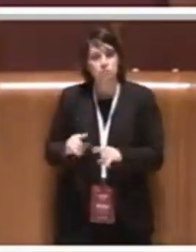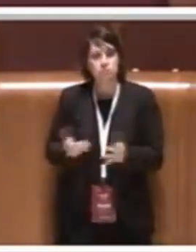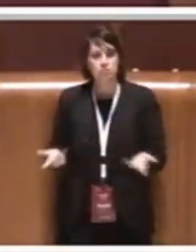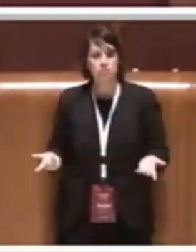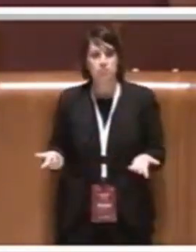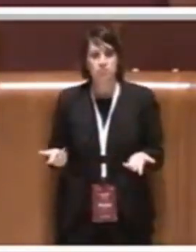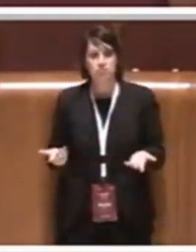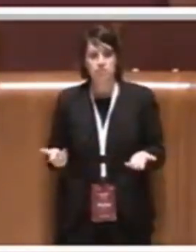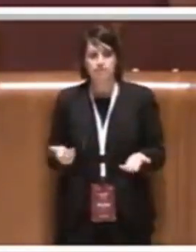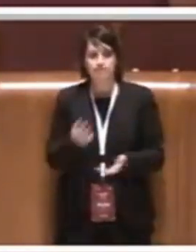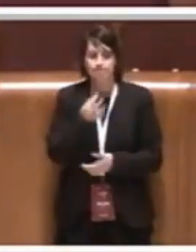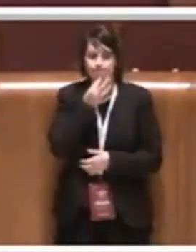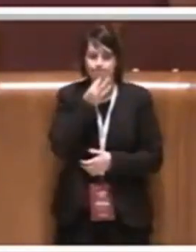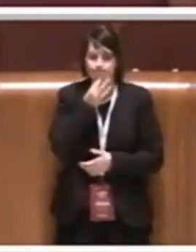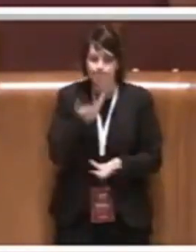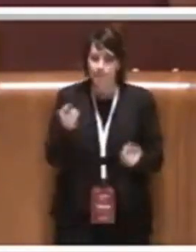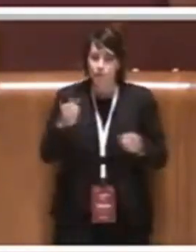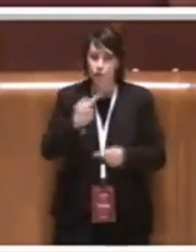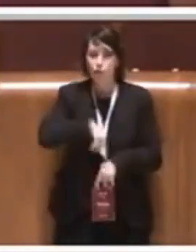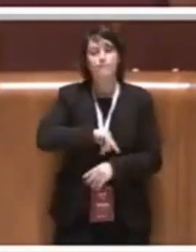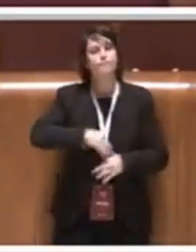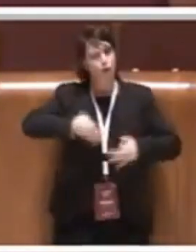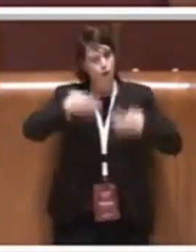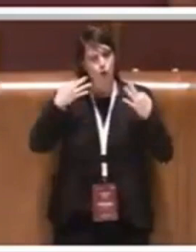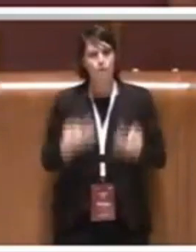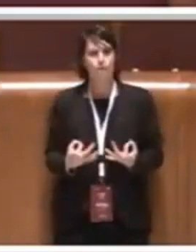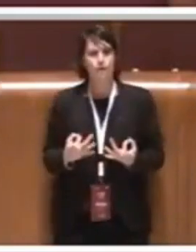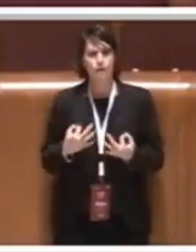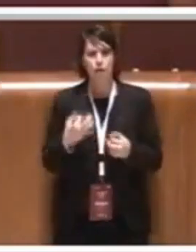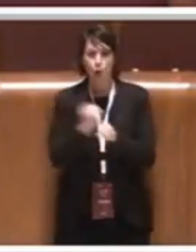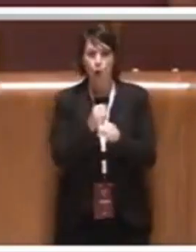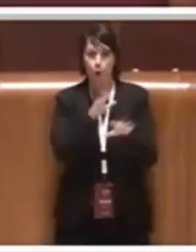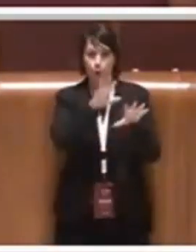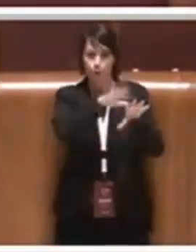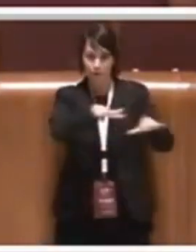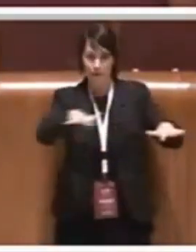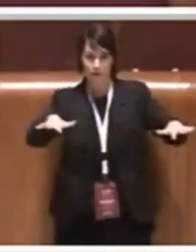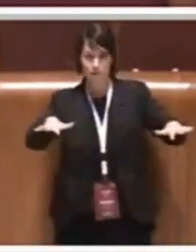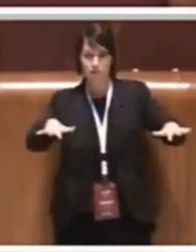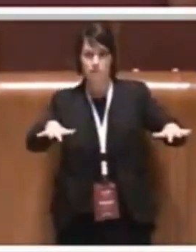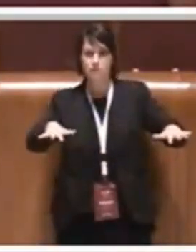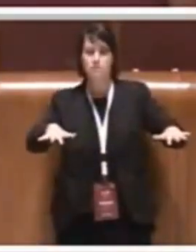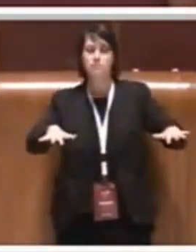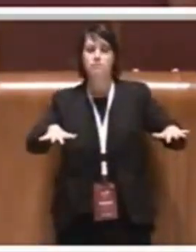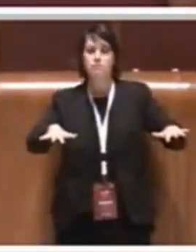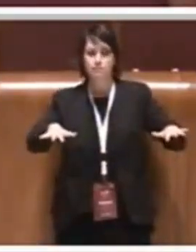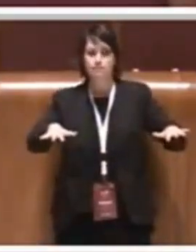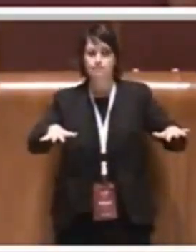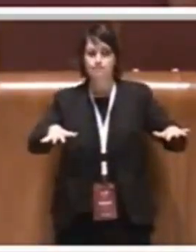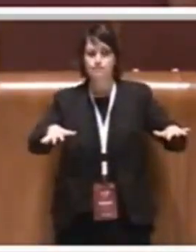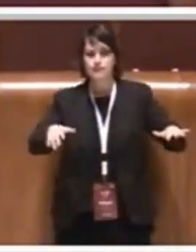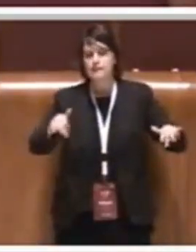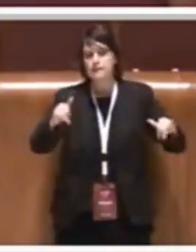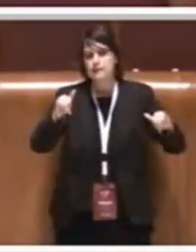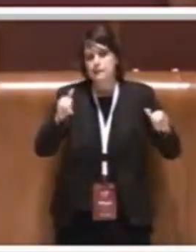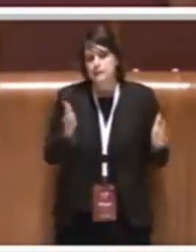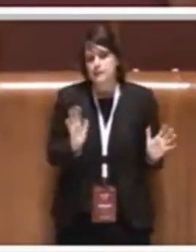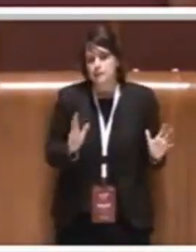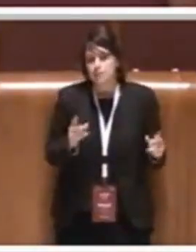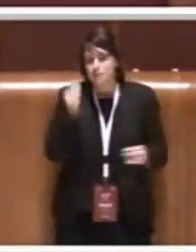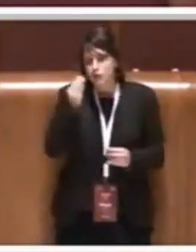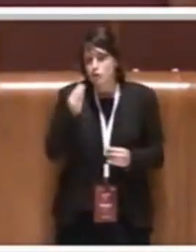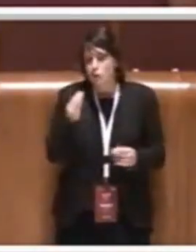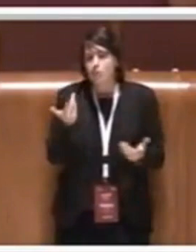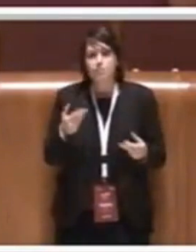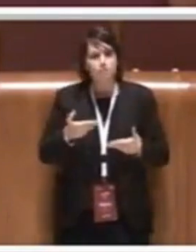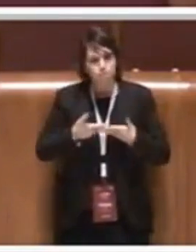siamo convinti che le opere, anche se realizzate a scomputo, siano comunque delle opere pubbliche